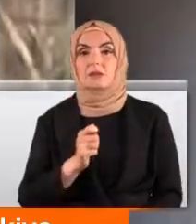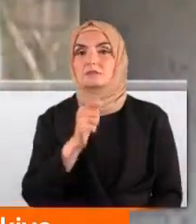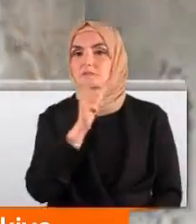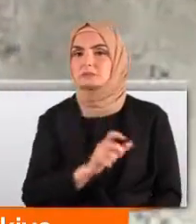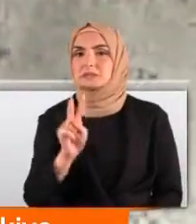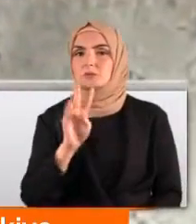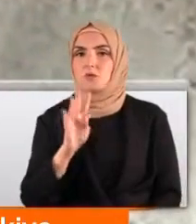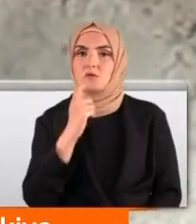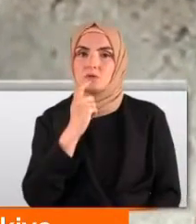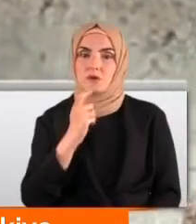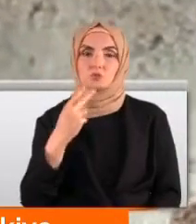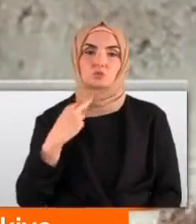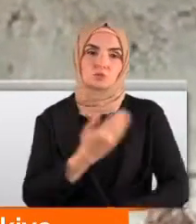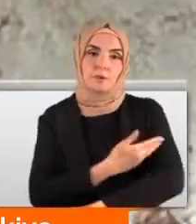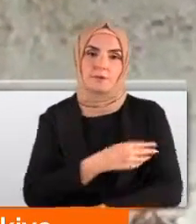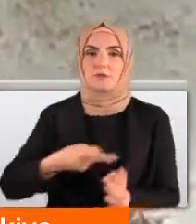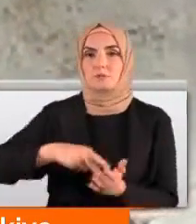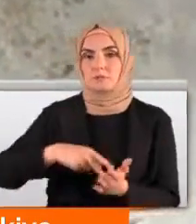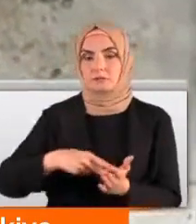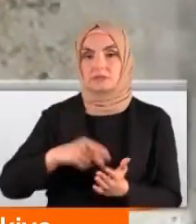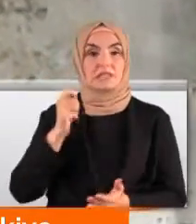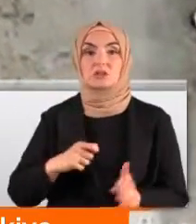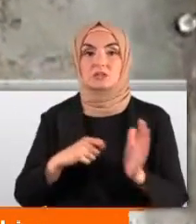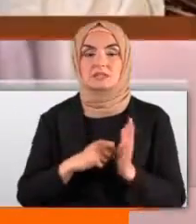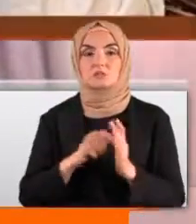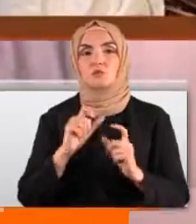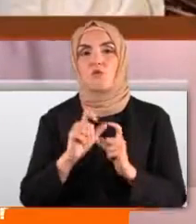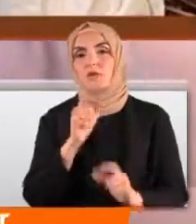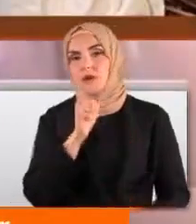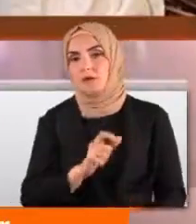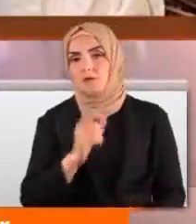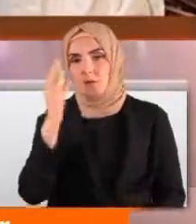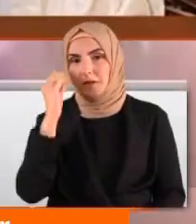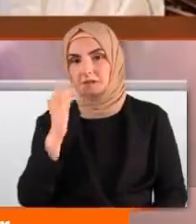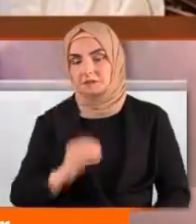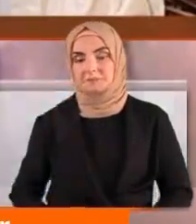bir Rus modeldi. Adının da Sofia Olifrenko olduğu öğrenildi.